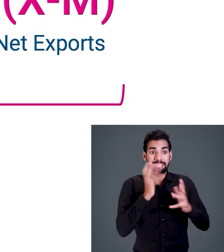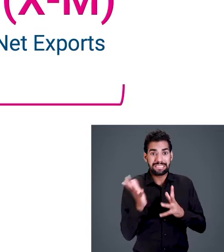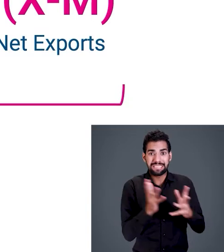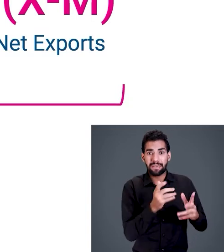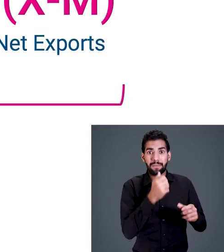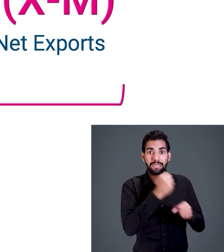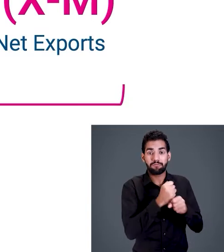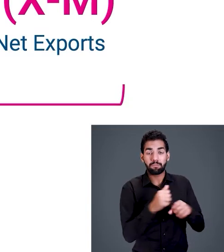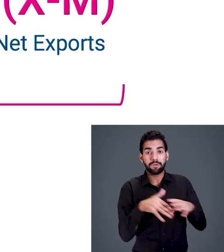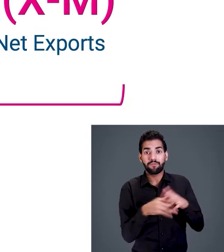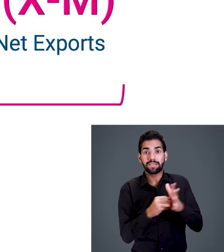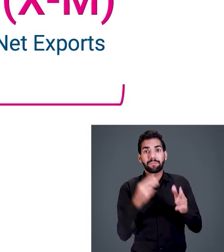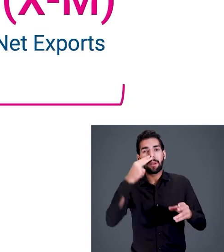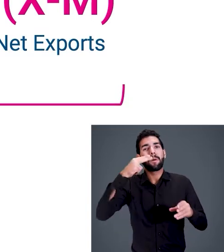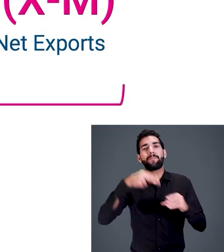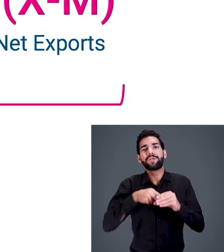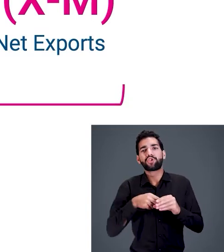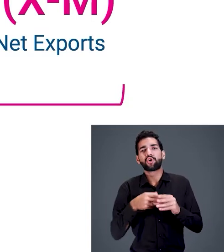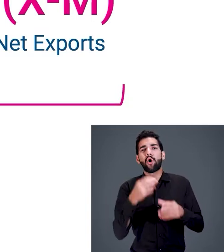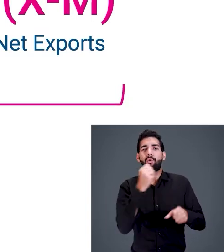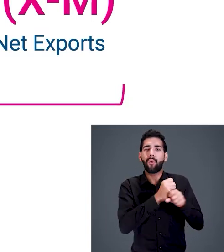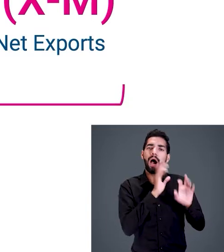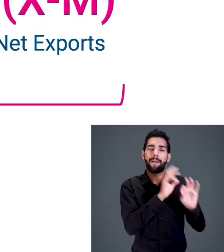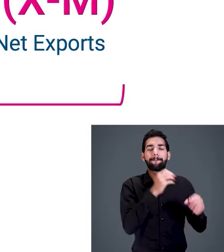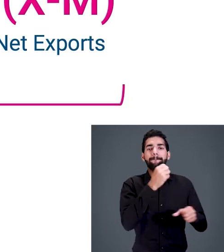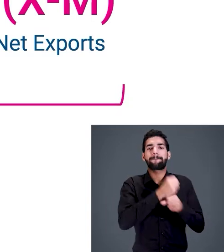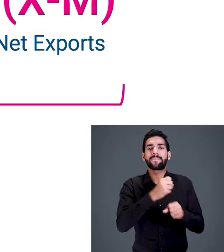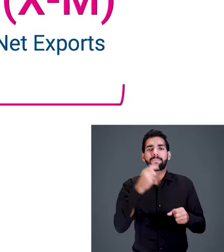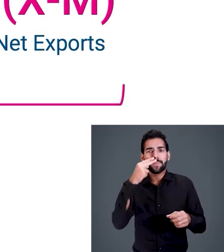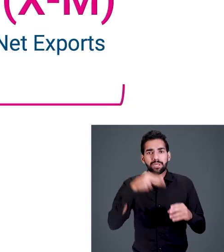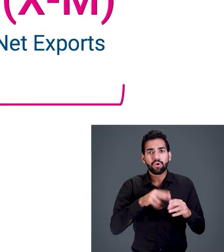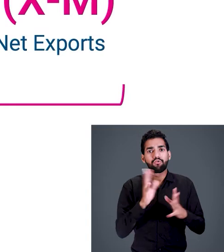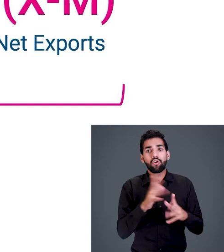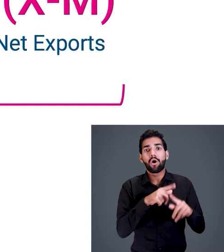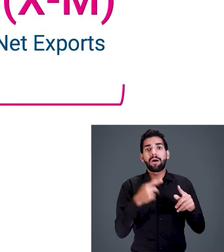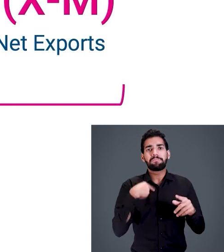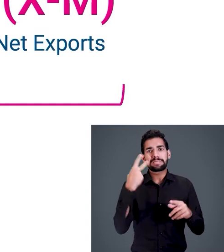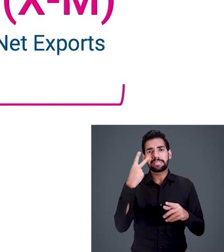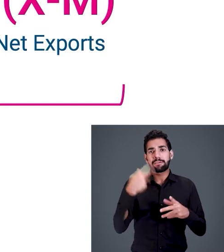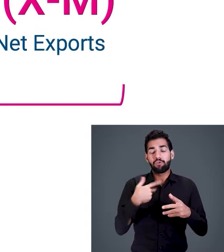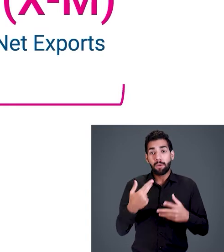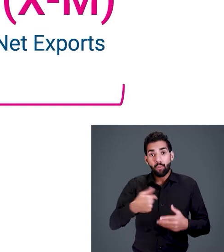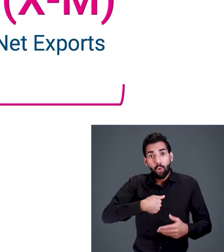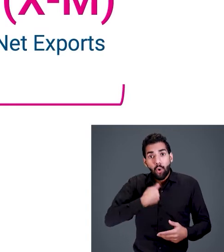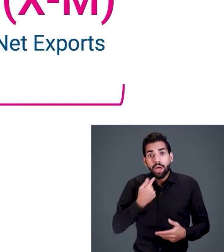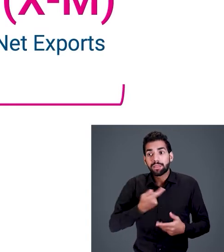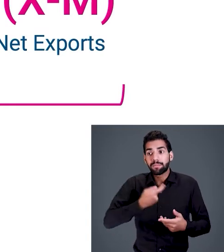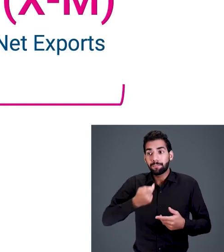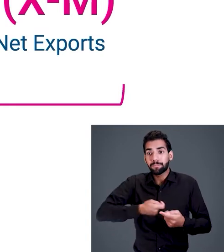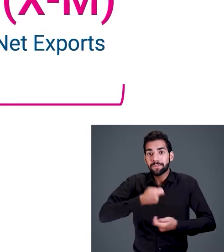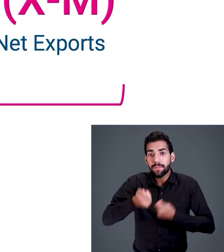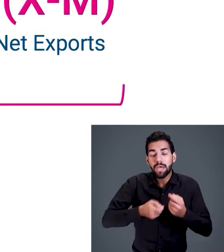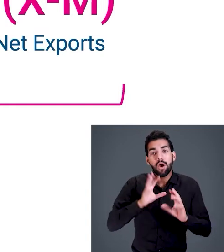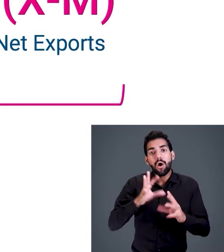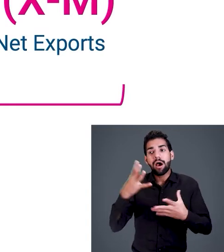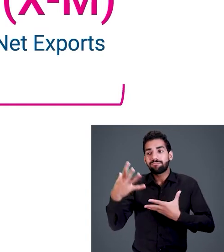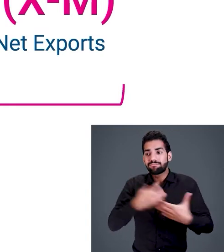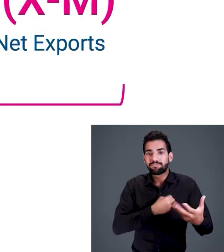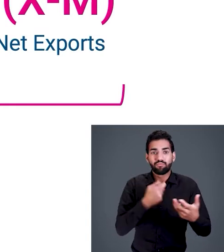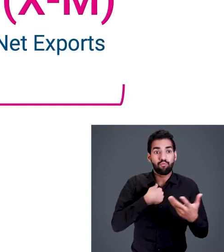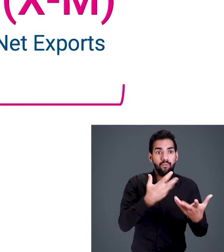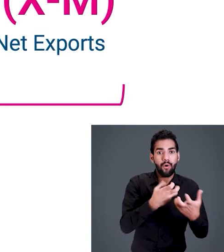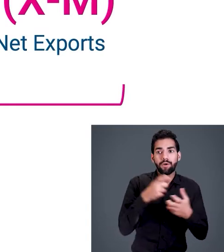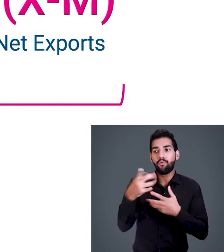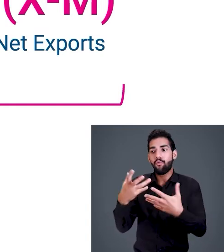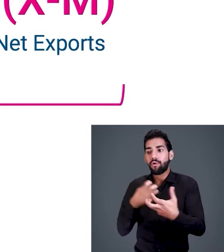का क्यूमुलेटिव लें तो वो सिर्फ 6% है, और आपका GDP ग्रोथ रेट जो है वो सिर्फ आपकी कंजम्पशन से इंक्रीज़ हो रहा है। और ये